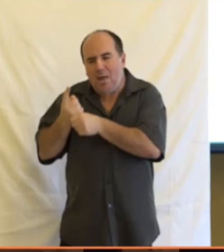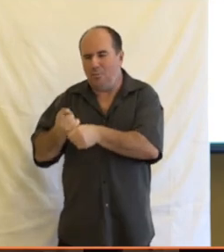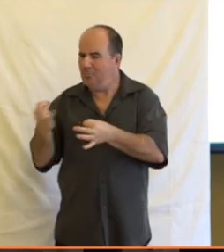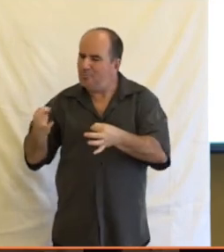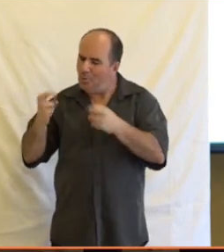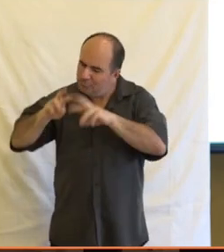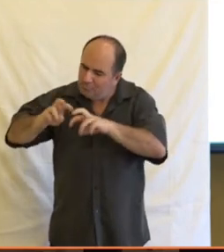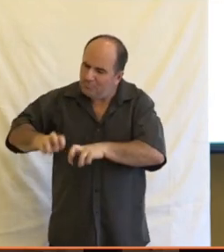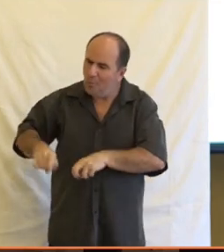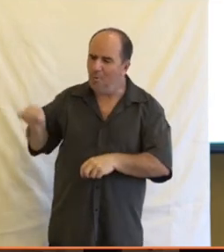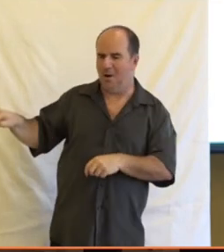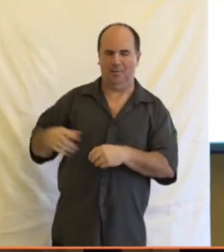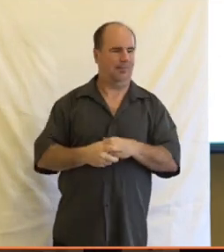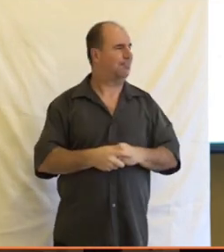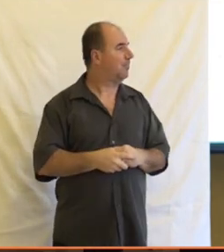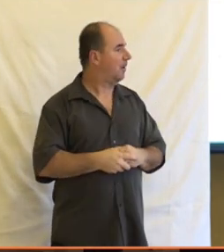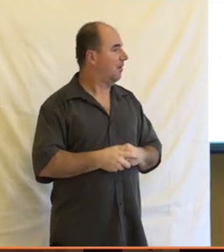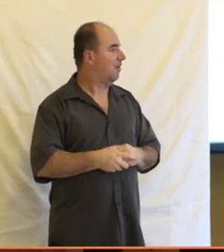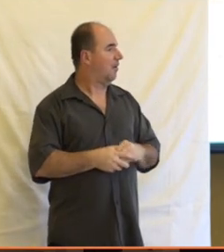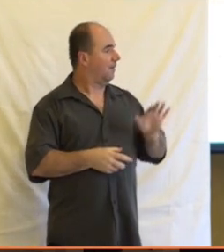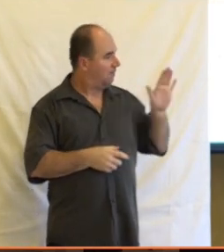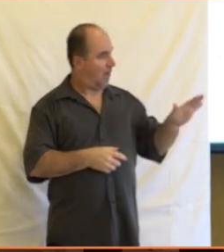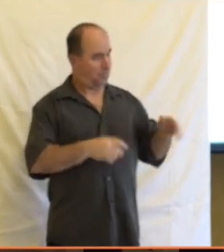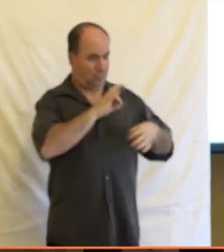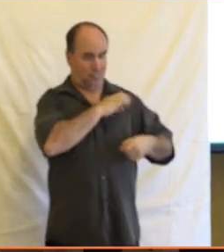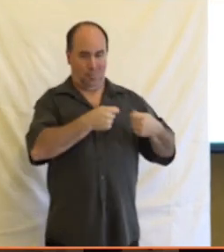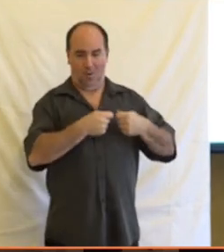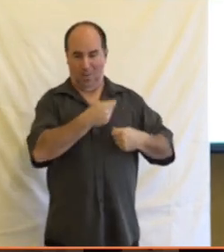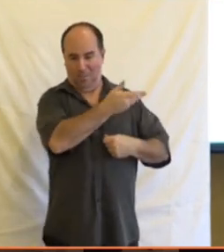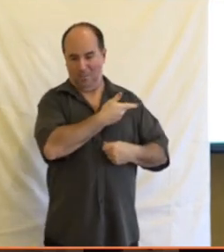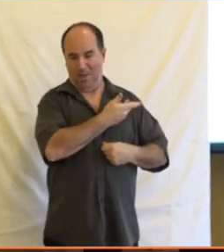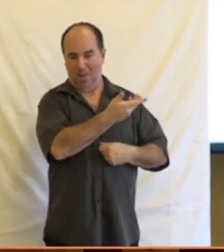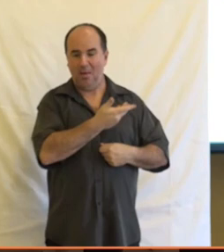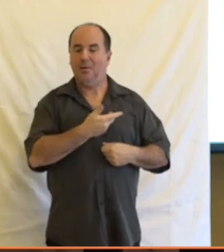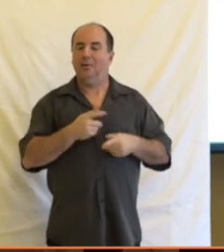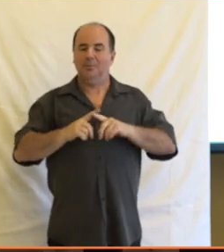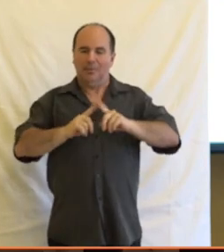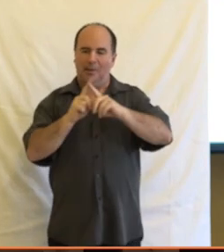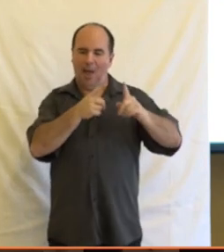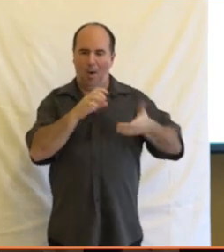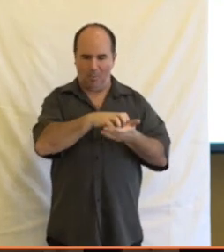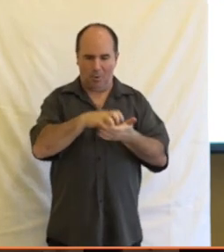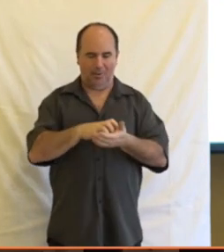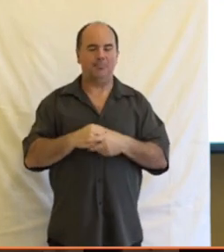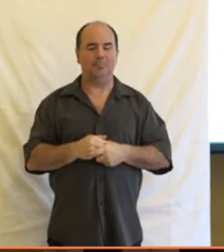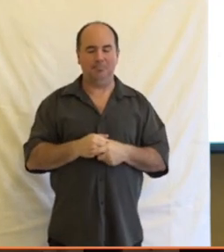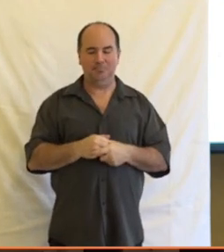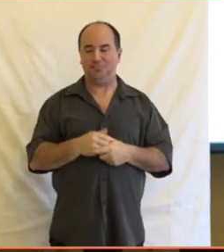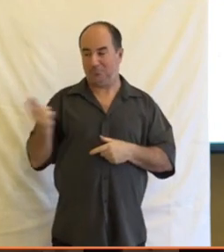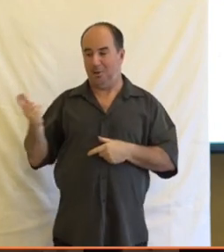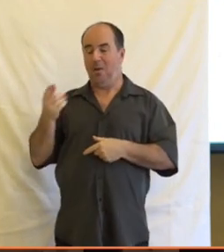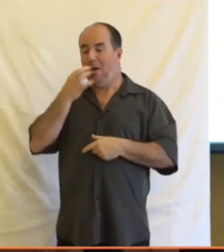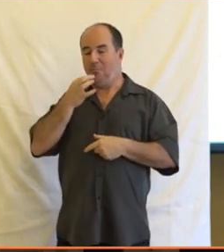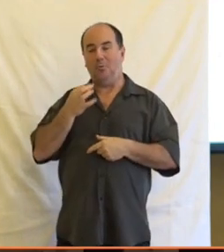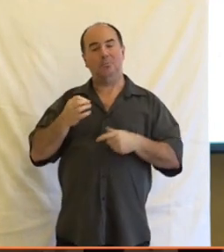kolegy, kteří jsou úplně z jiných oborů, když se řekne přístupnost, co se pod tím rozumí a co vlastně vy na univerzitě ve